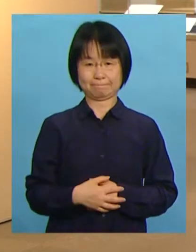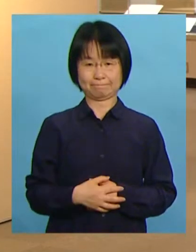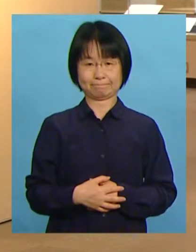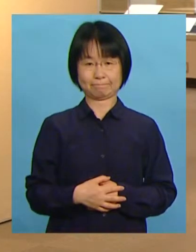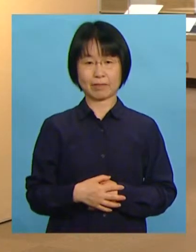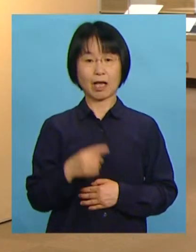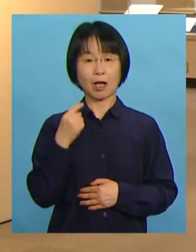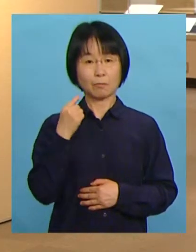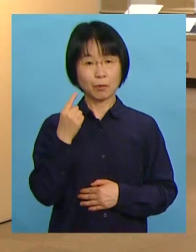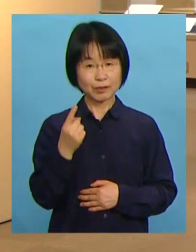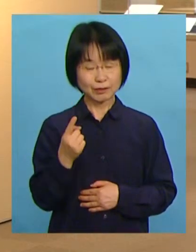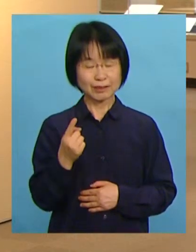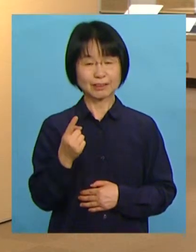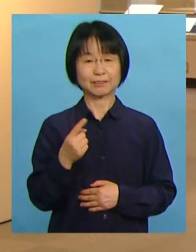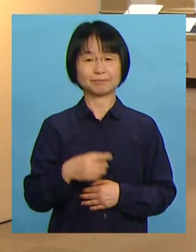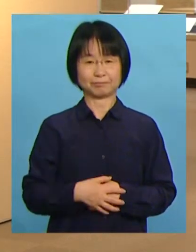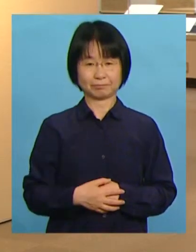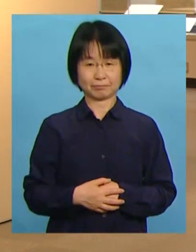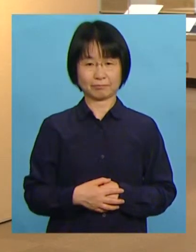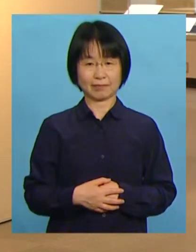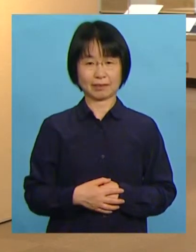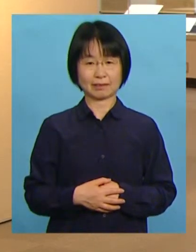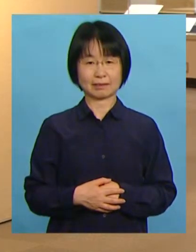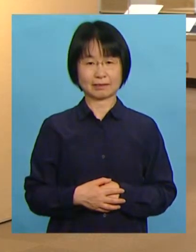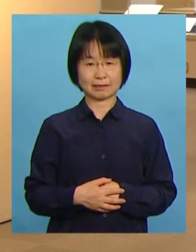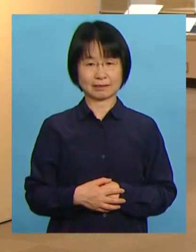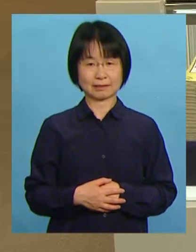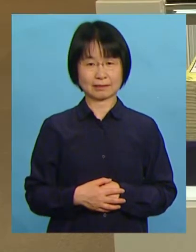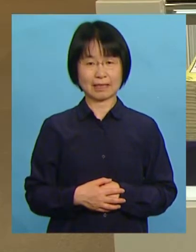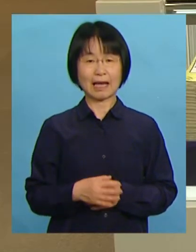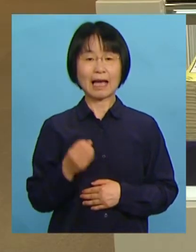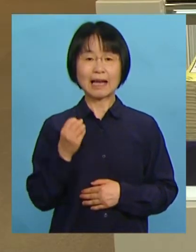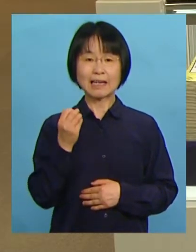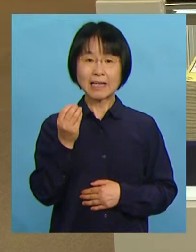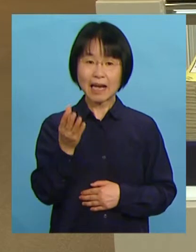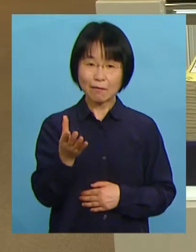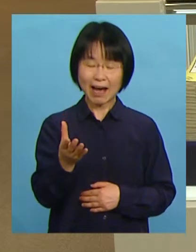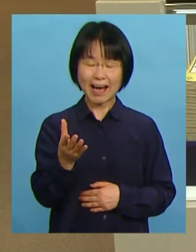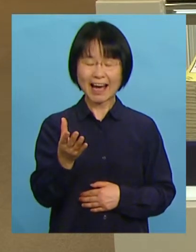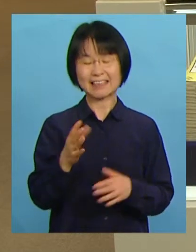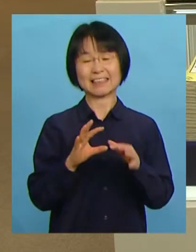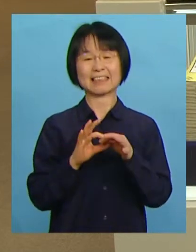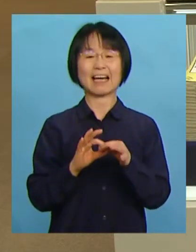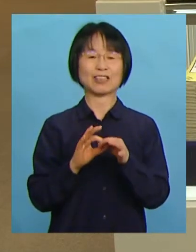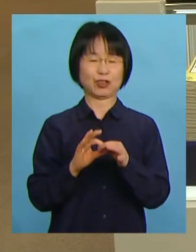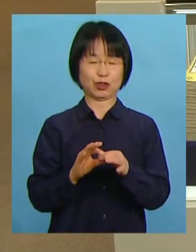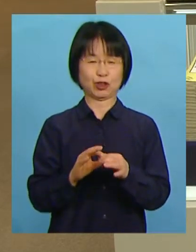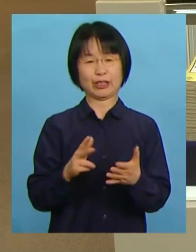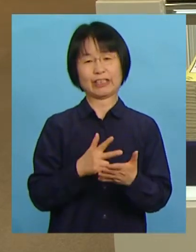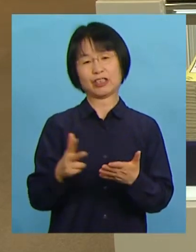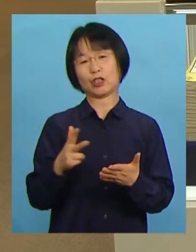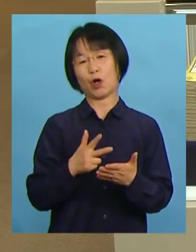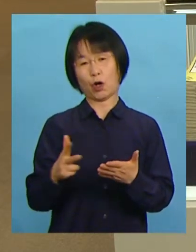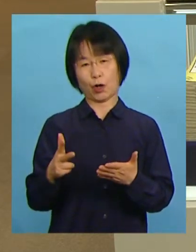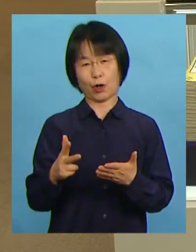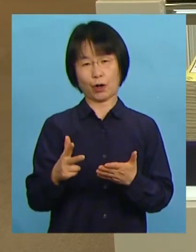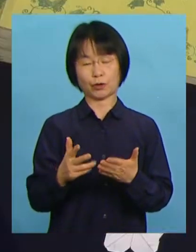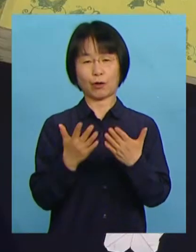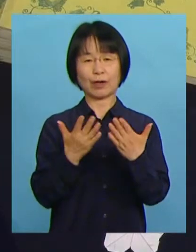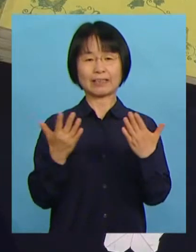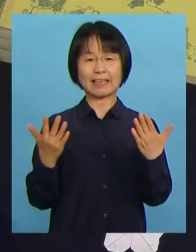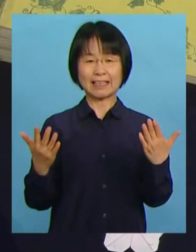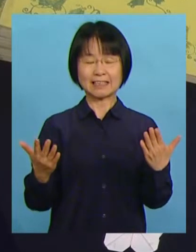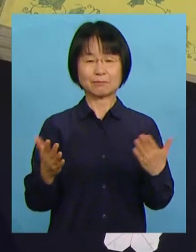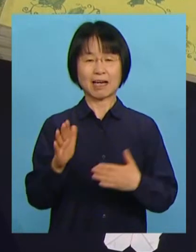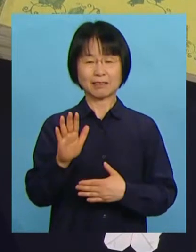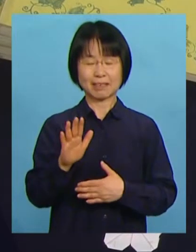してもう一つ、この会見で話題になっている令和に関する資料も出てきましたので、本当に